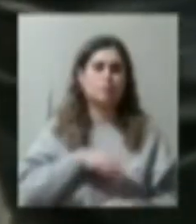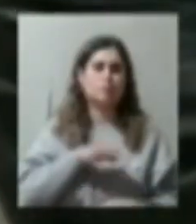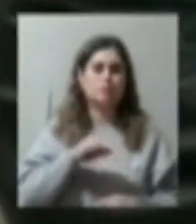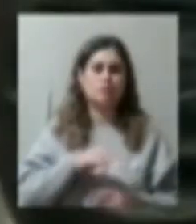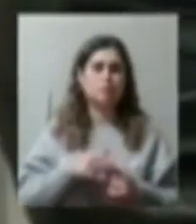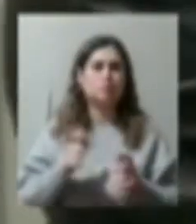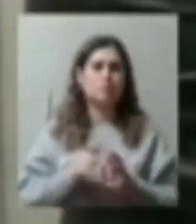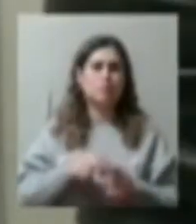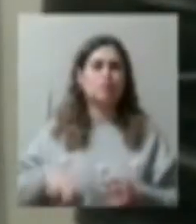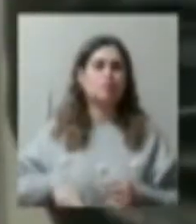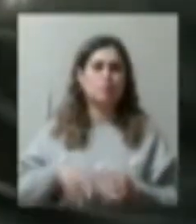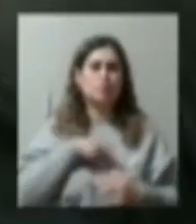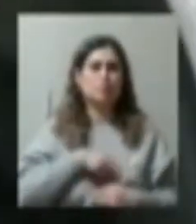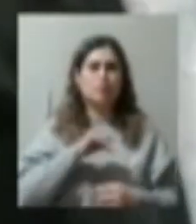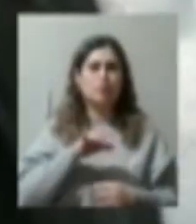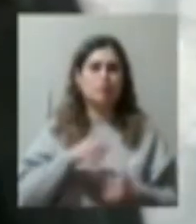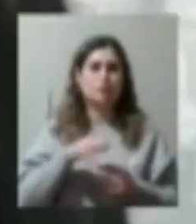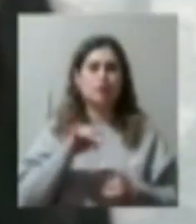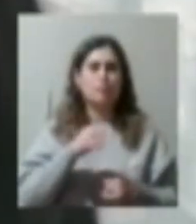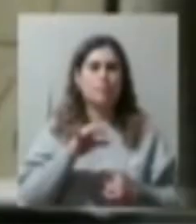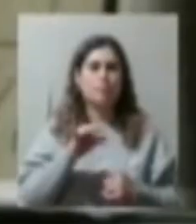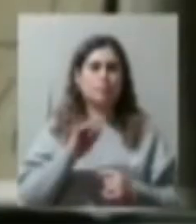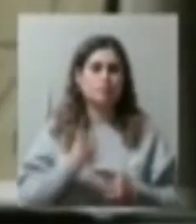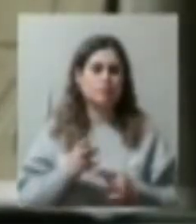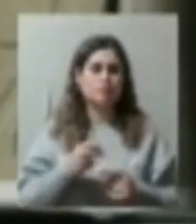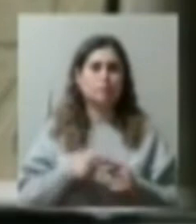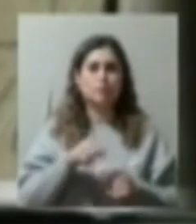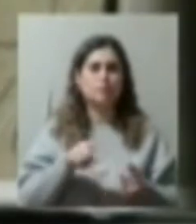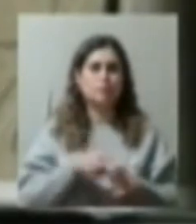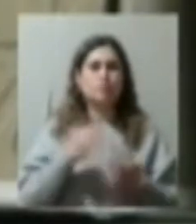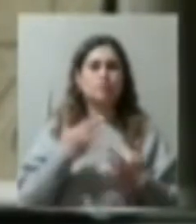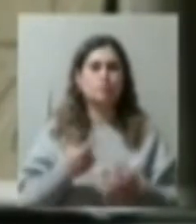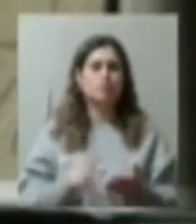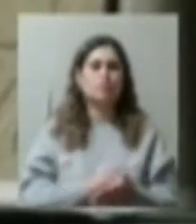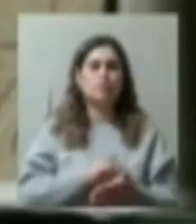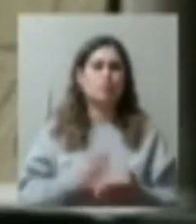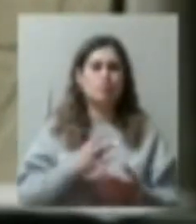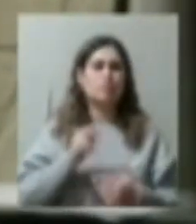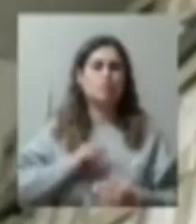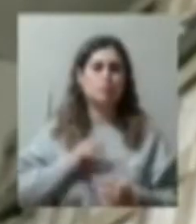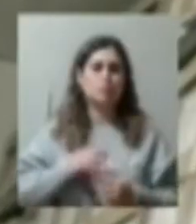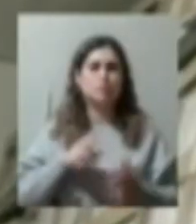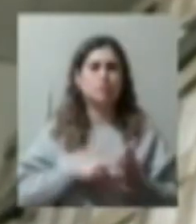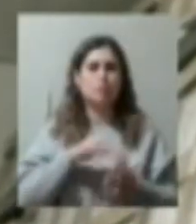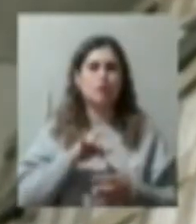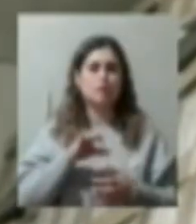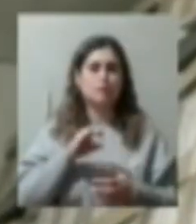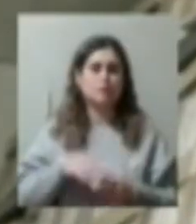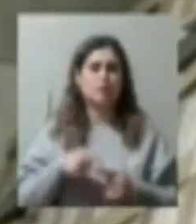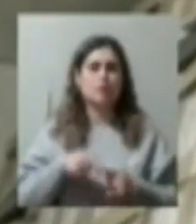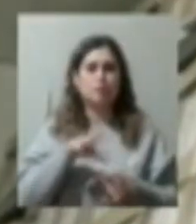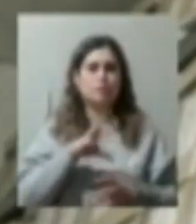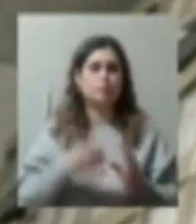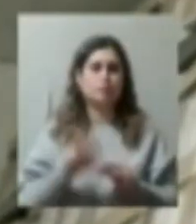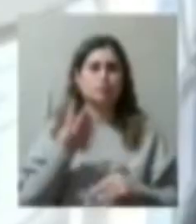словами директора трудового архіву Михайла Прокопчука, із такою кількістю документів має працювати 7 архівістів, а їх тут 4.